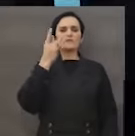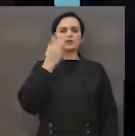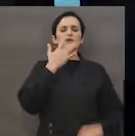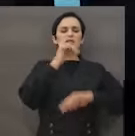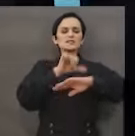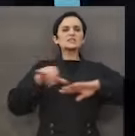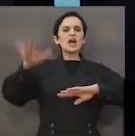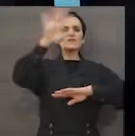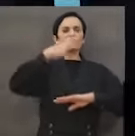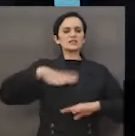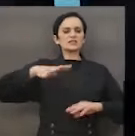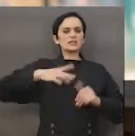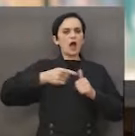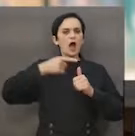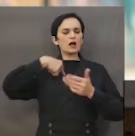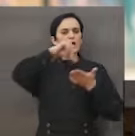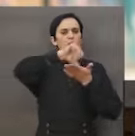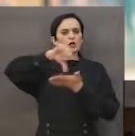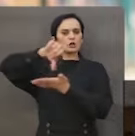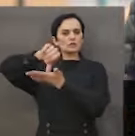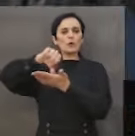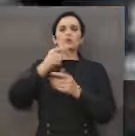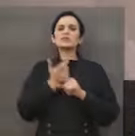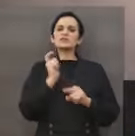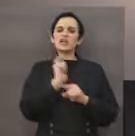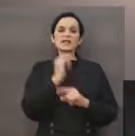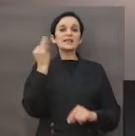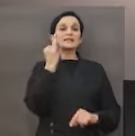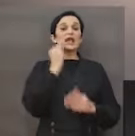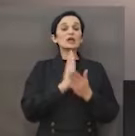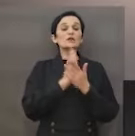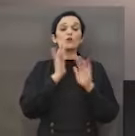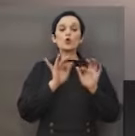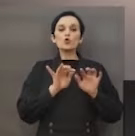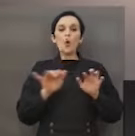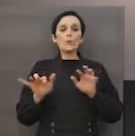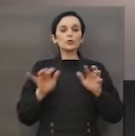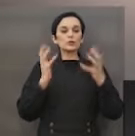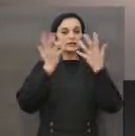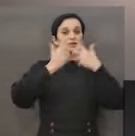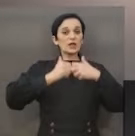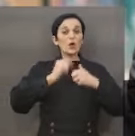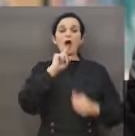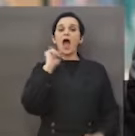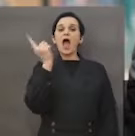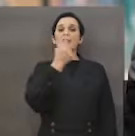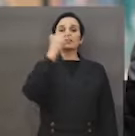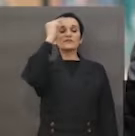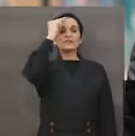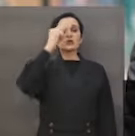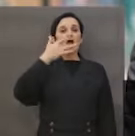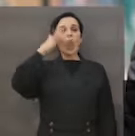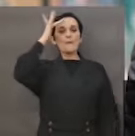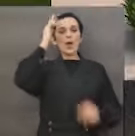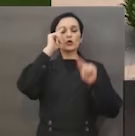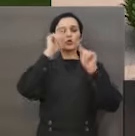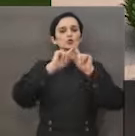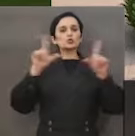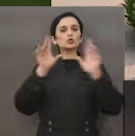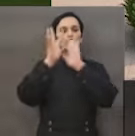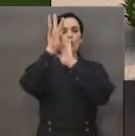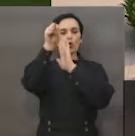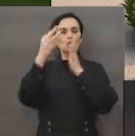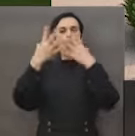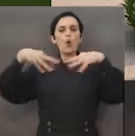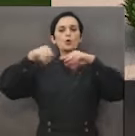წარმოდგენია საქართველოს საზღვარგარეთაც და მის სახელებია ჩემი ქვეყანა. ძალიან ვარ დაინტერესებული კომპიუტერული ტექნოლოგიებით. ერთ წელი ვსწავლობდი ამერიკულ